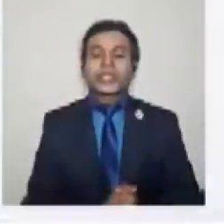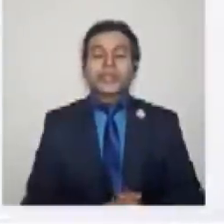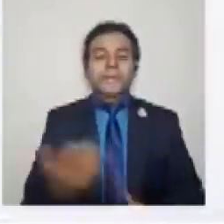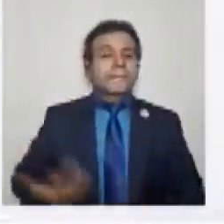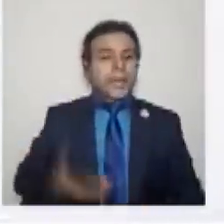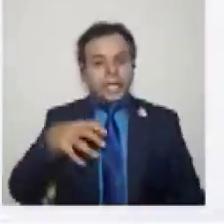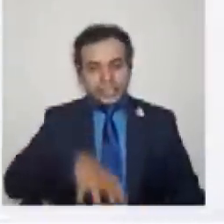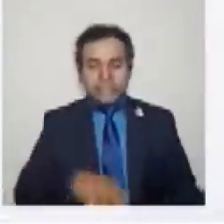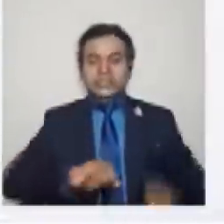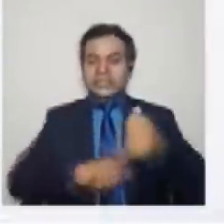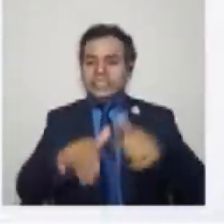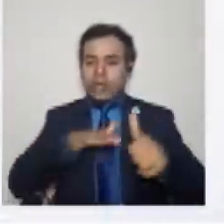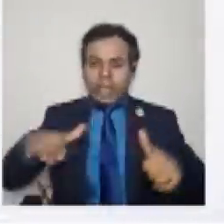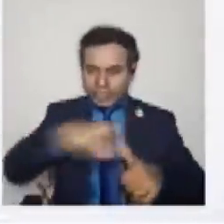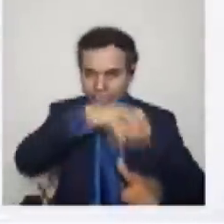২০ জুন ২০২০।